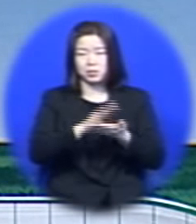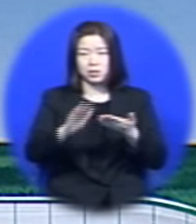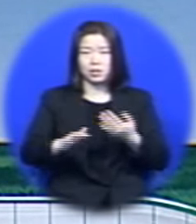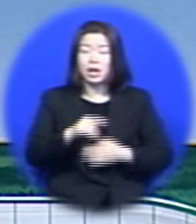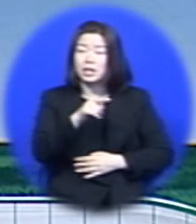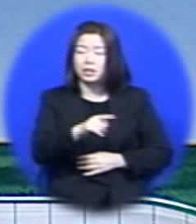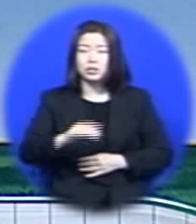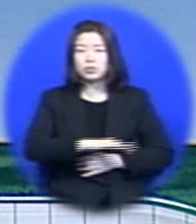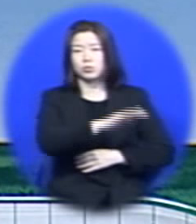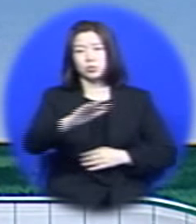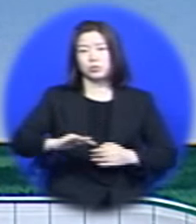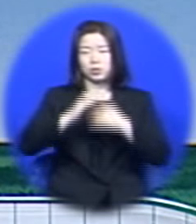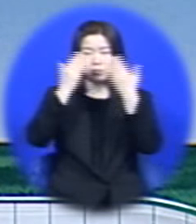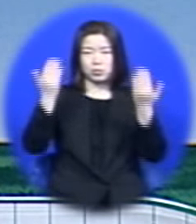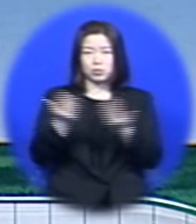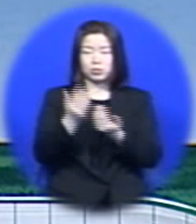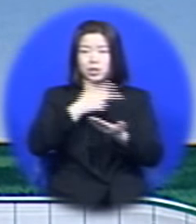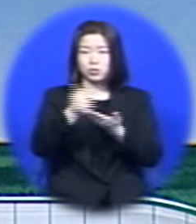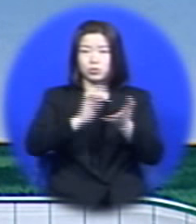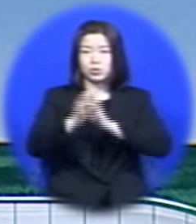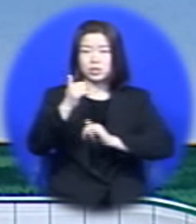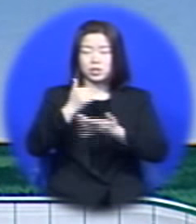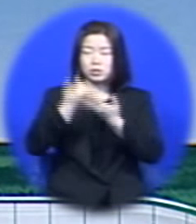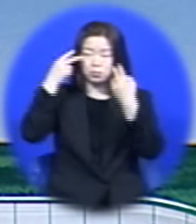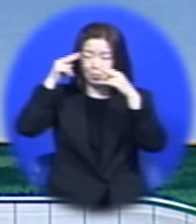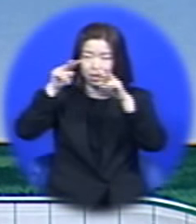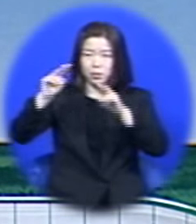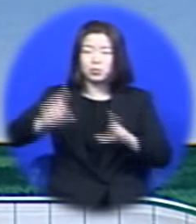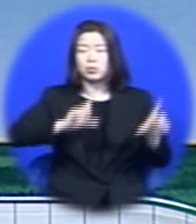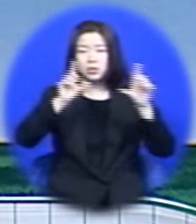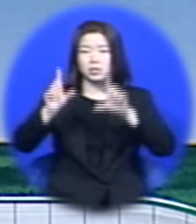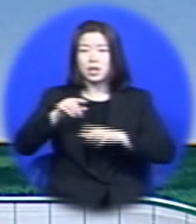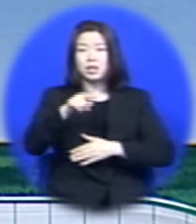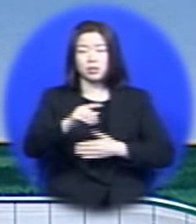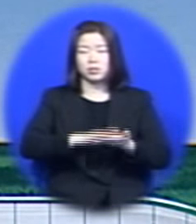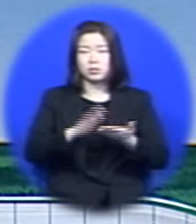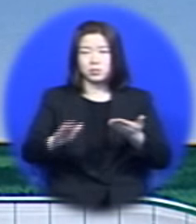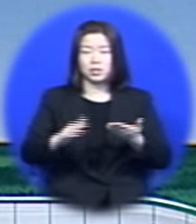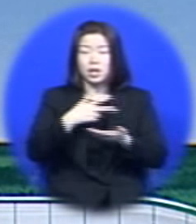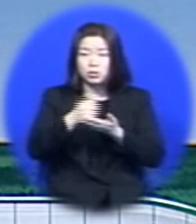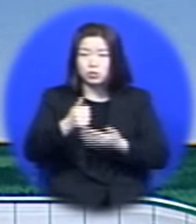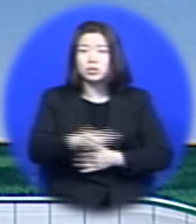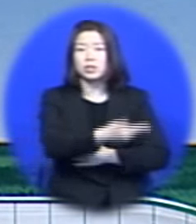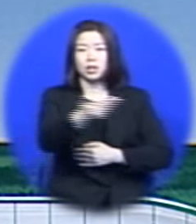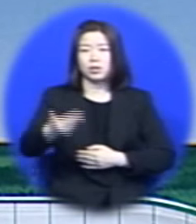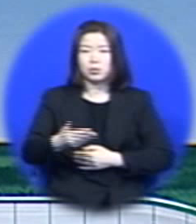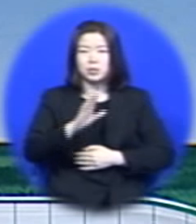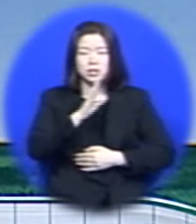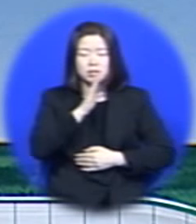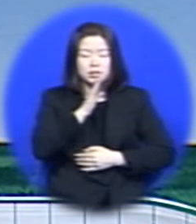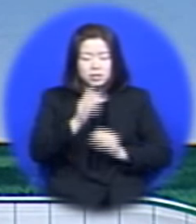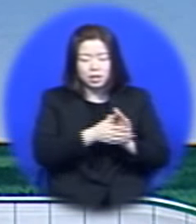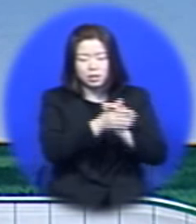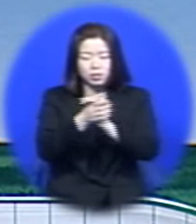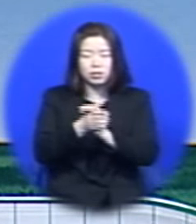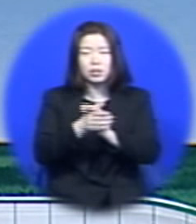그것은 우리 모두가 다 주 예수님을 바라보고 사는 거예요. 주님과 여러분이 진정으로 연합되는 거예요.